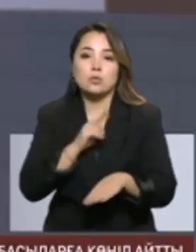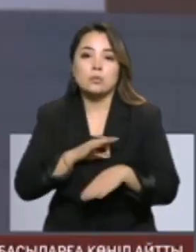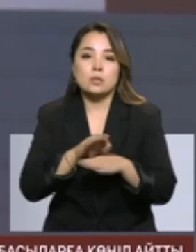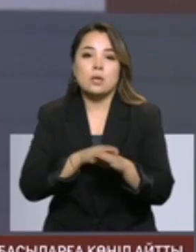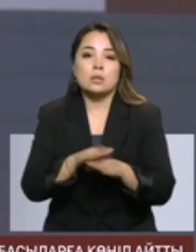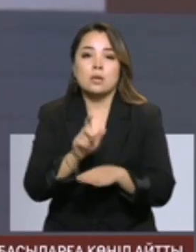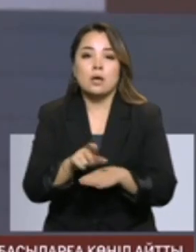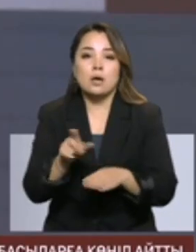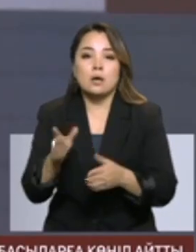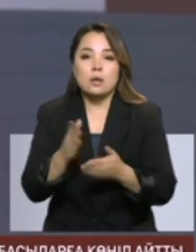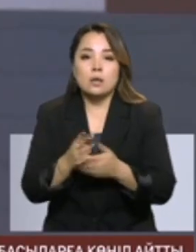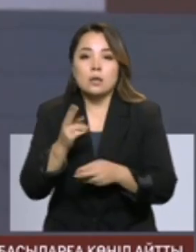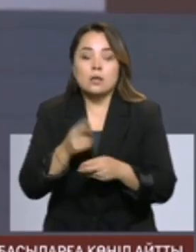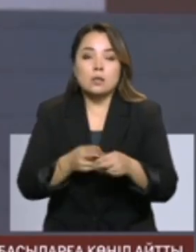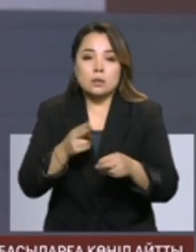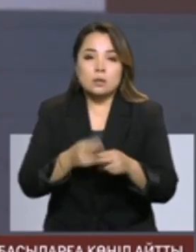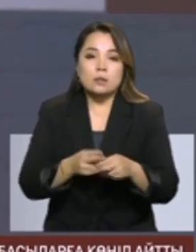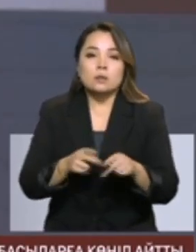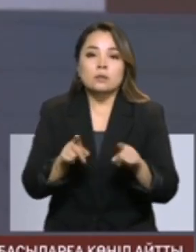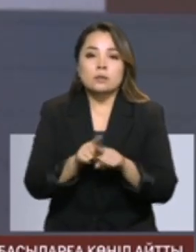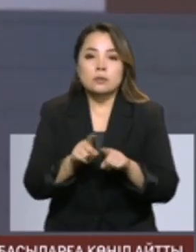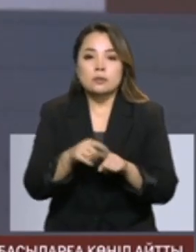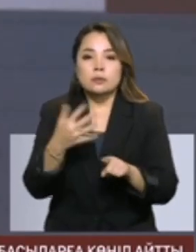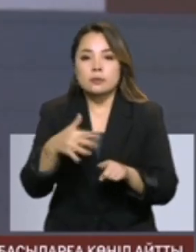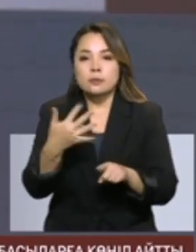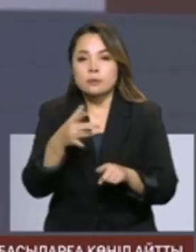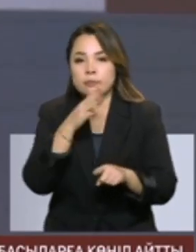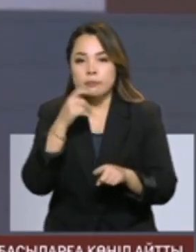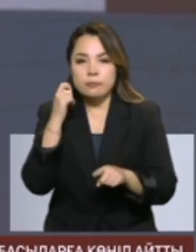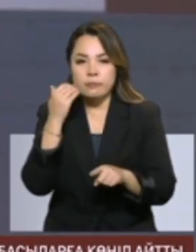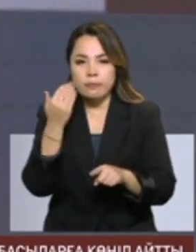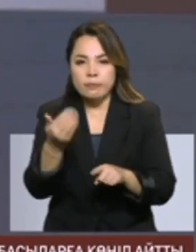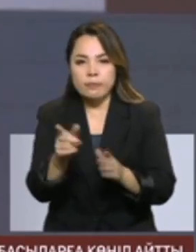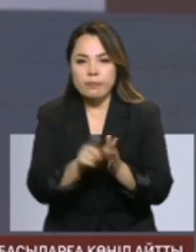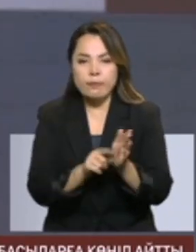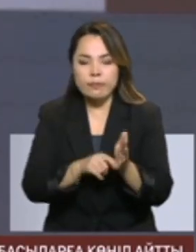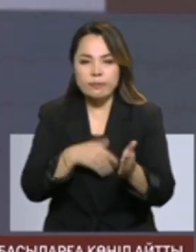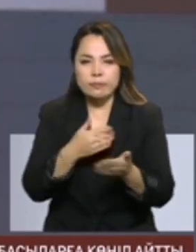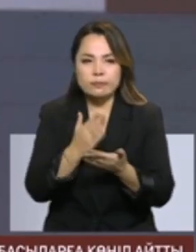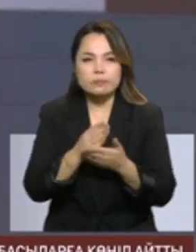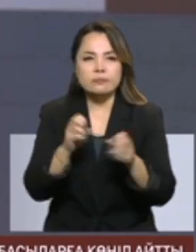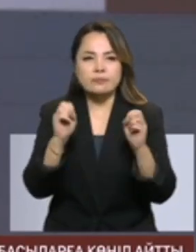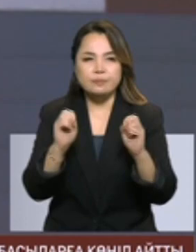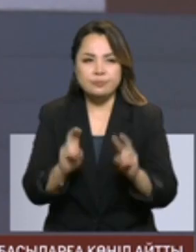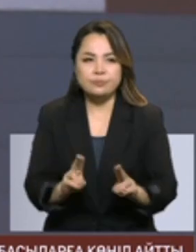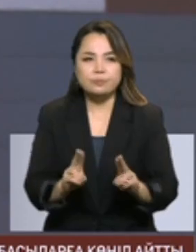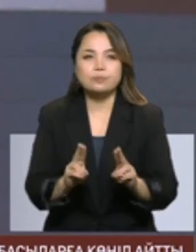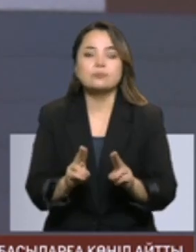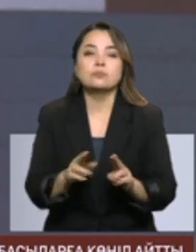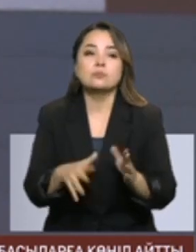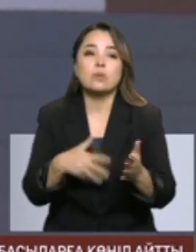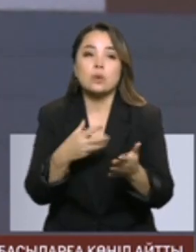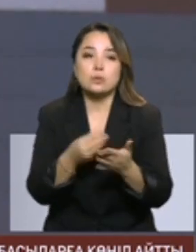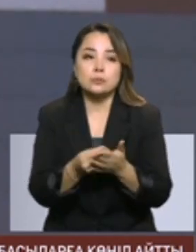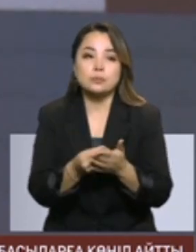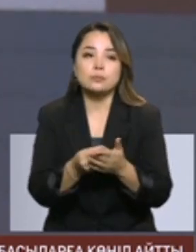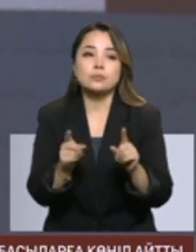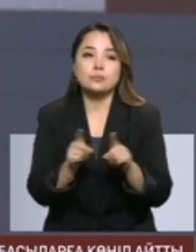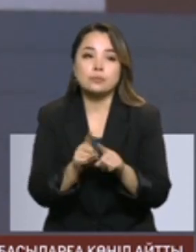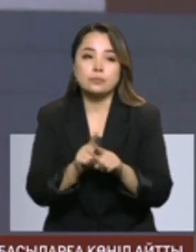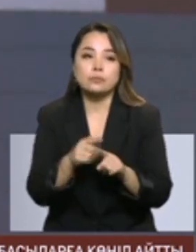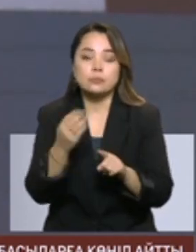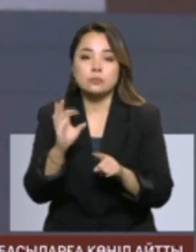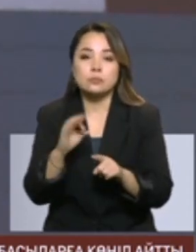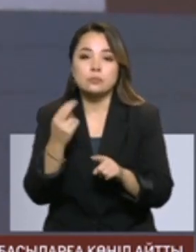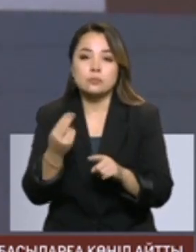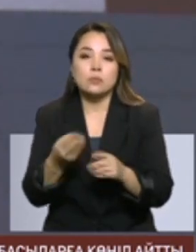бар, кеншілер, металлургтар, солардың 55 жастан зейнетке шығуы және арнайы төлем, арнайы